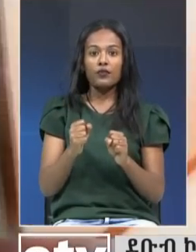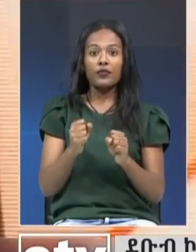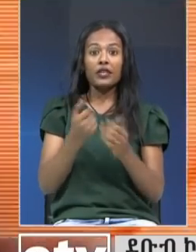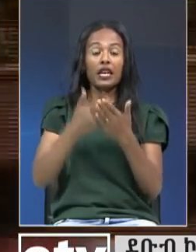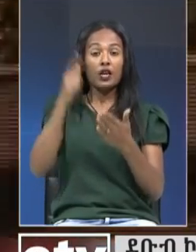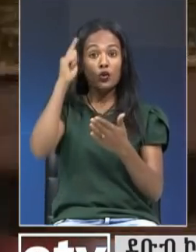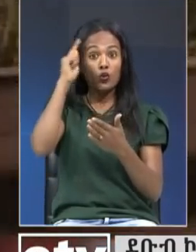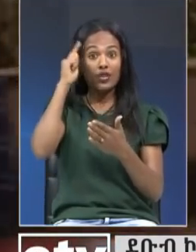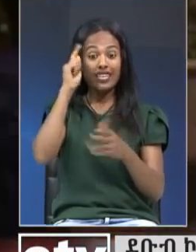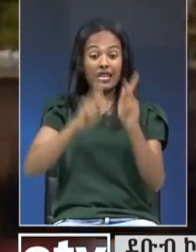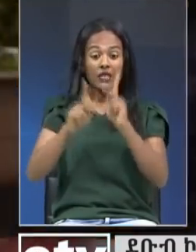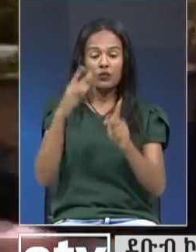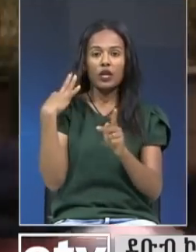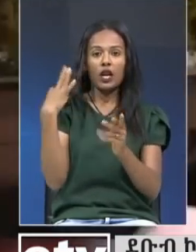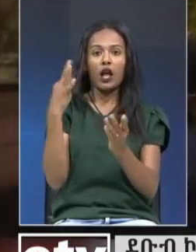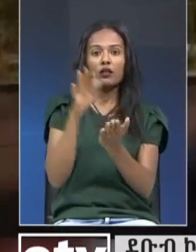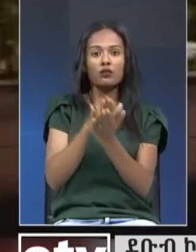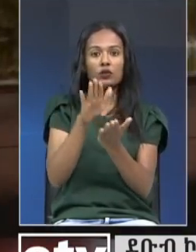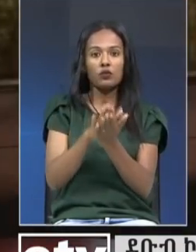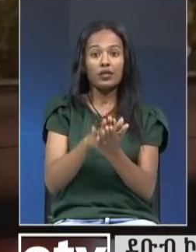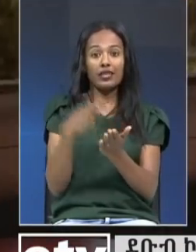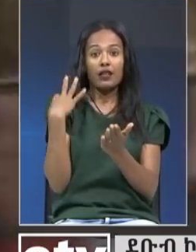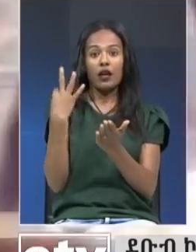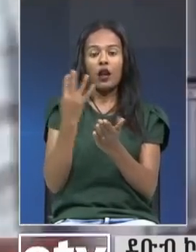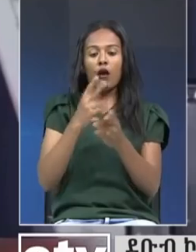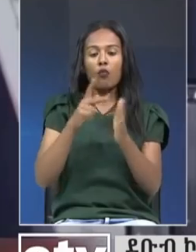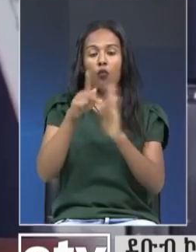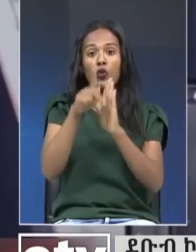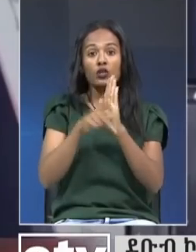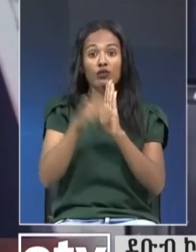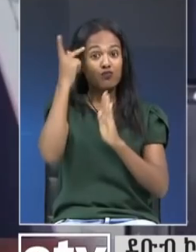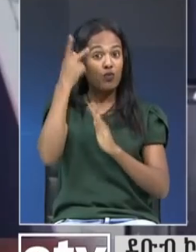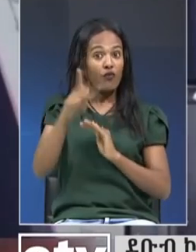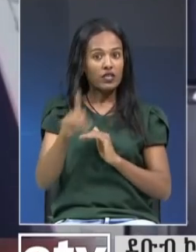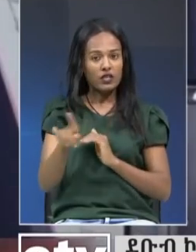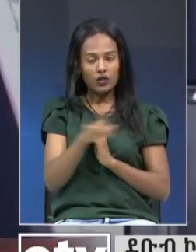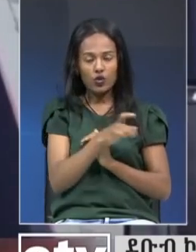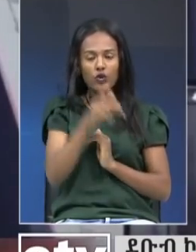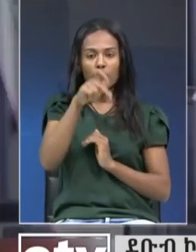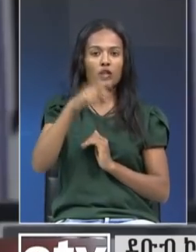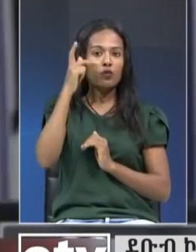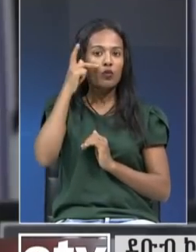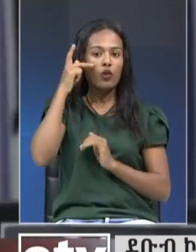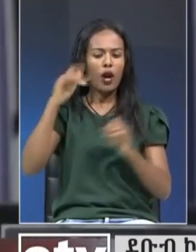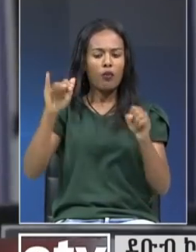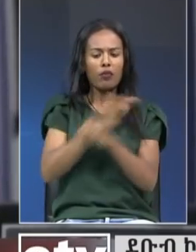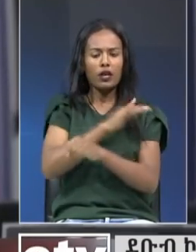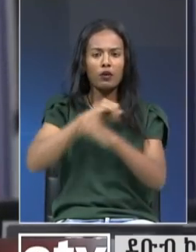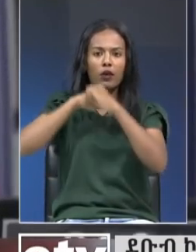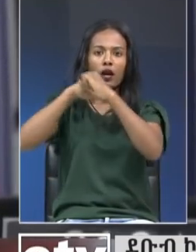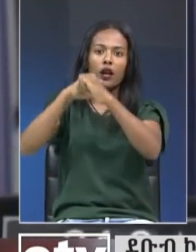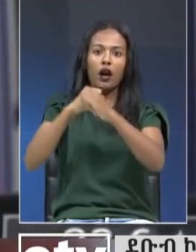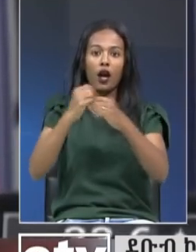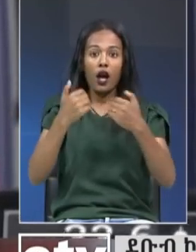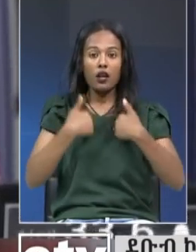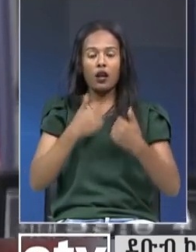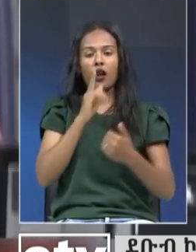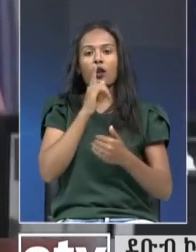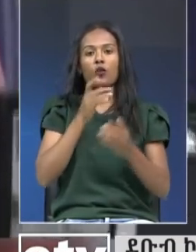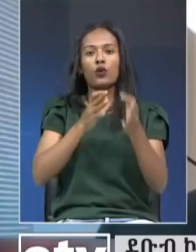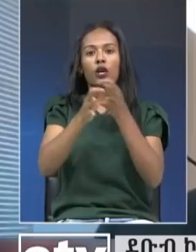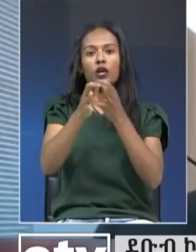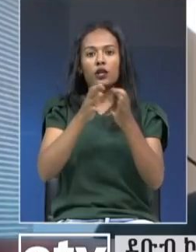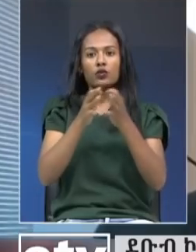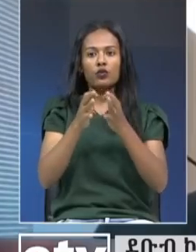ኒ የህዝብ ጤና ትምህርት ቤት የጤና ፖሊሲና አስተዳደር ፕሮፌሰር ሲሆኑ በደቡብ ኮሪያ በቂ መከላከያ ቁሳቁስ እንዳለ ነው